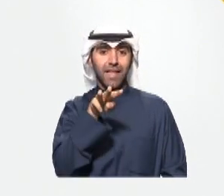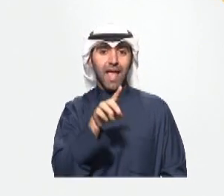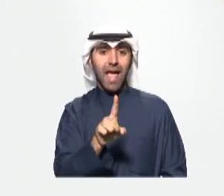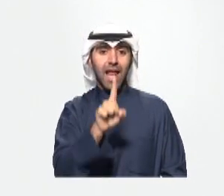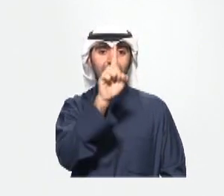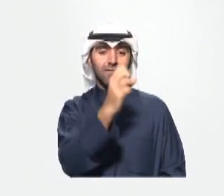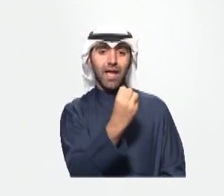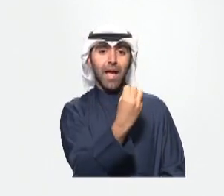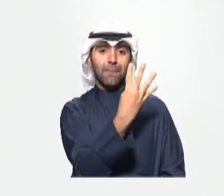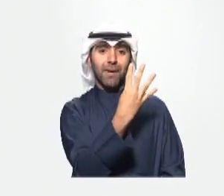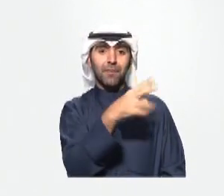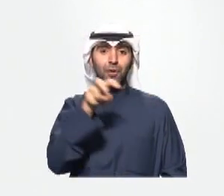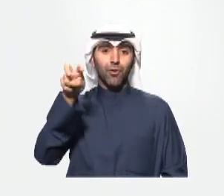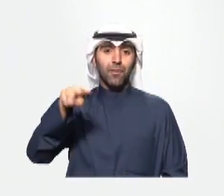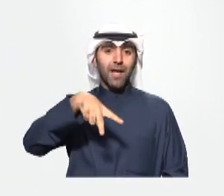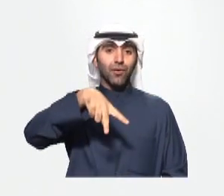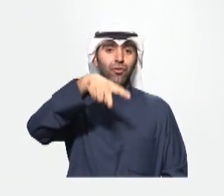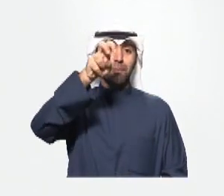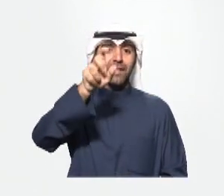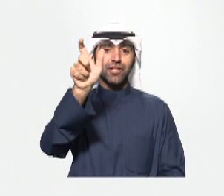179488 حالة.